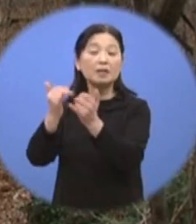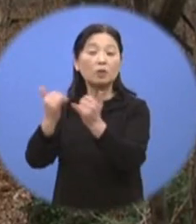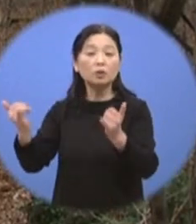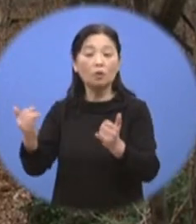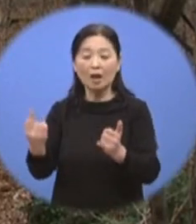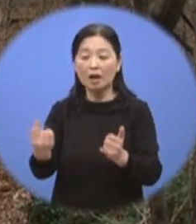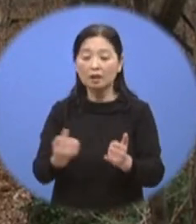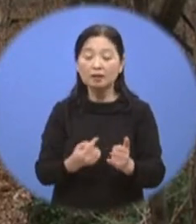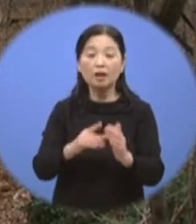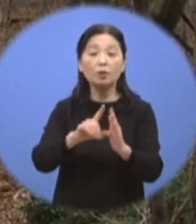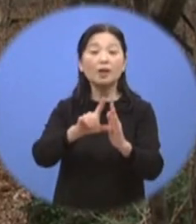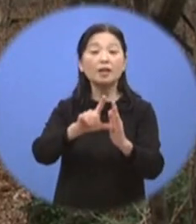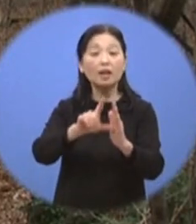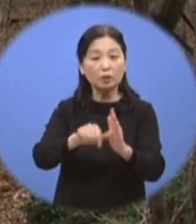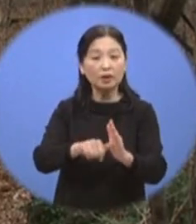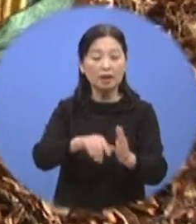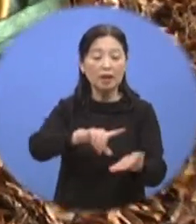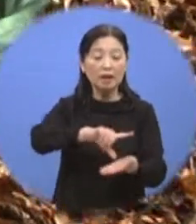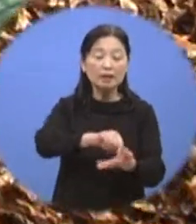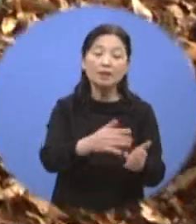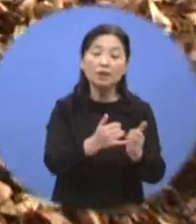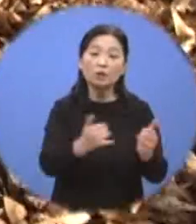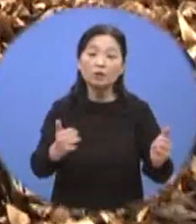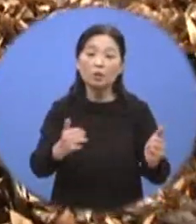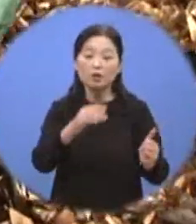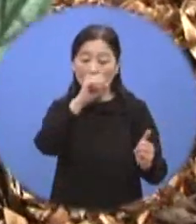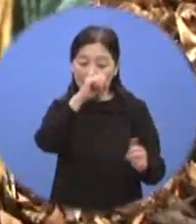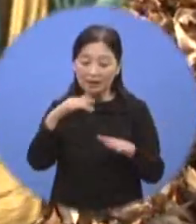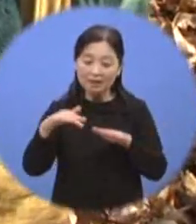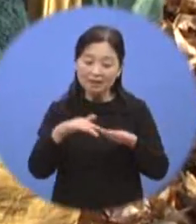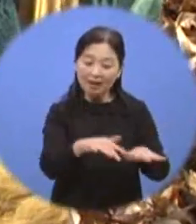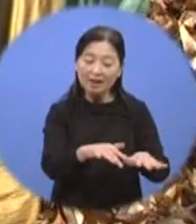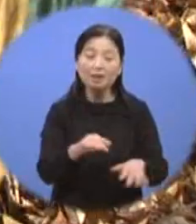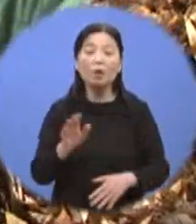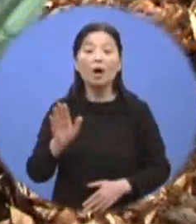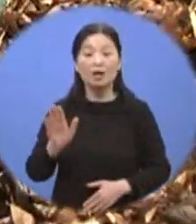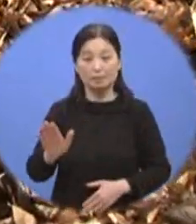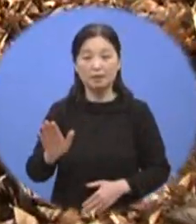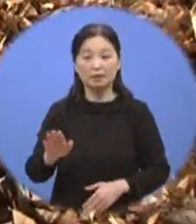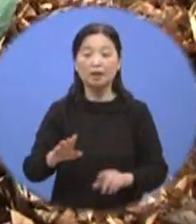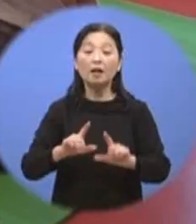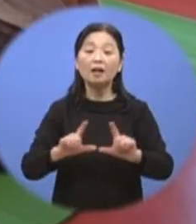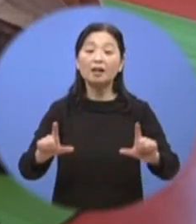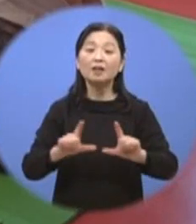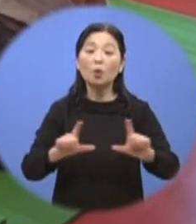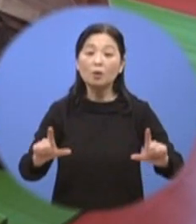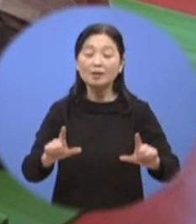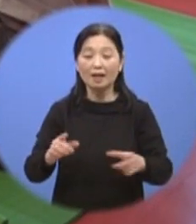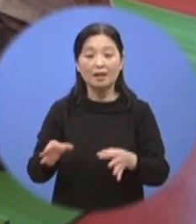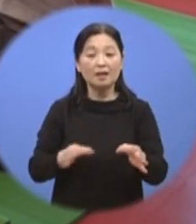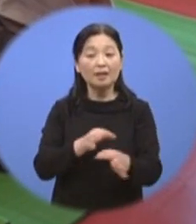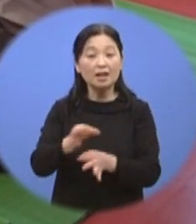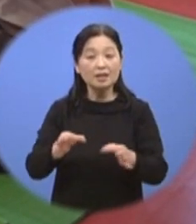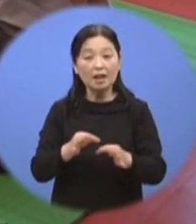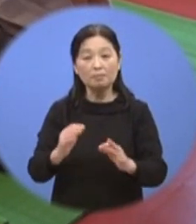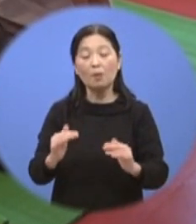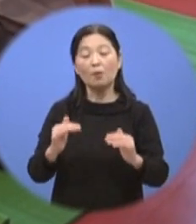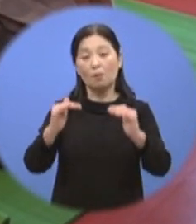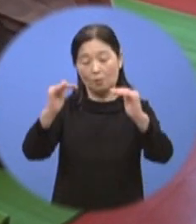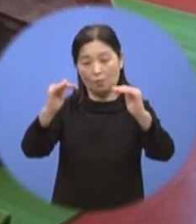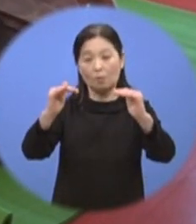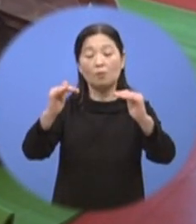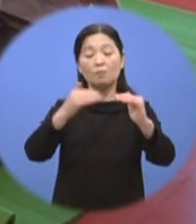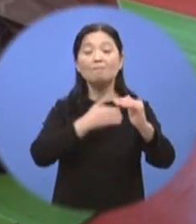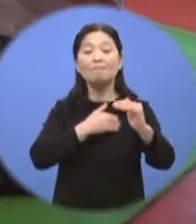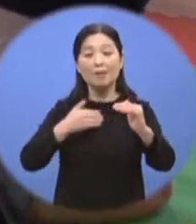けると、地域の皆様にとっても刺激になると思いますし、当然経済の活性化につながることも